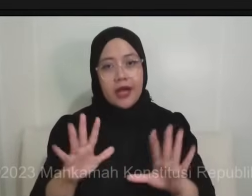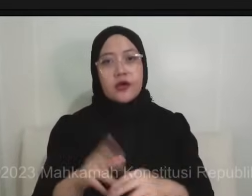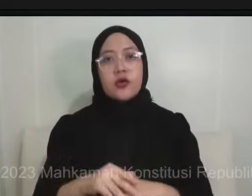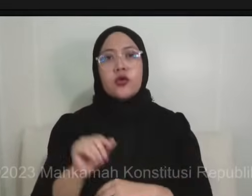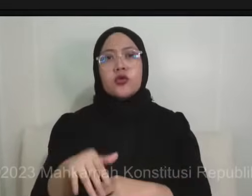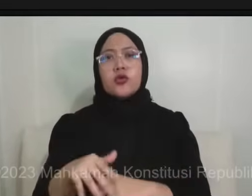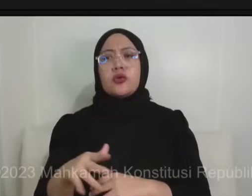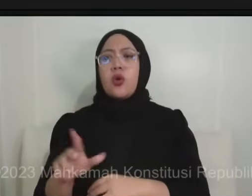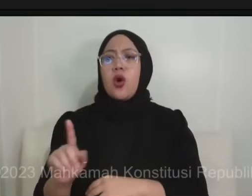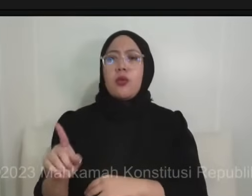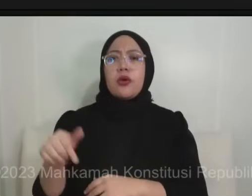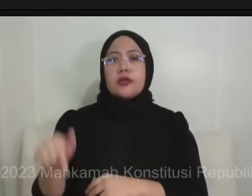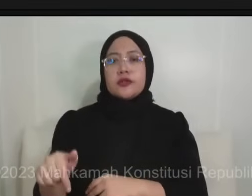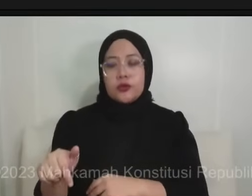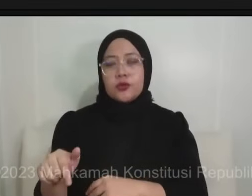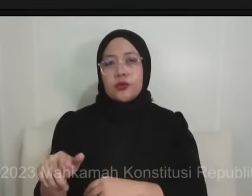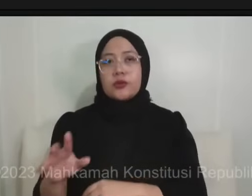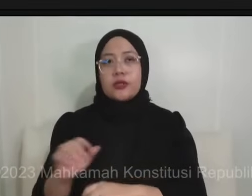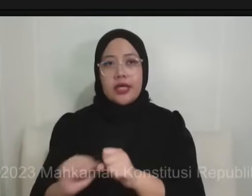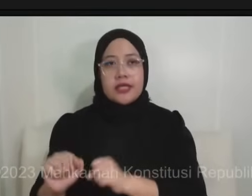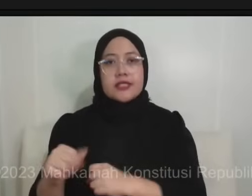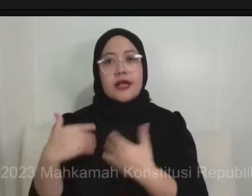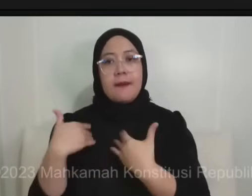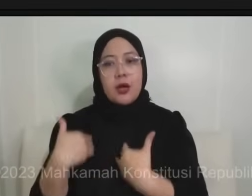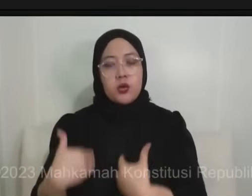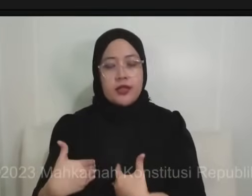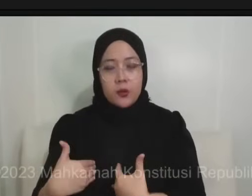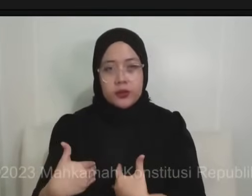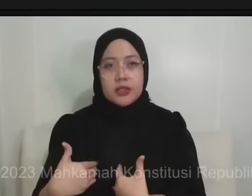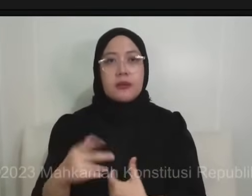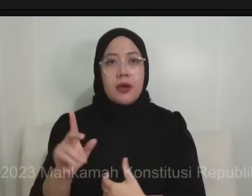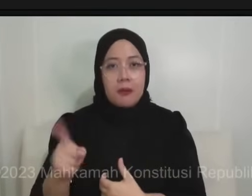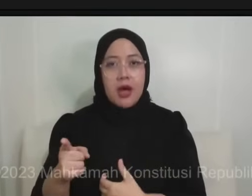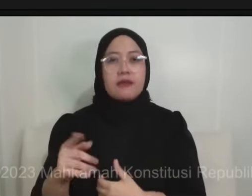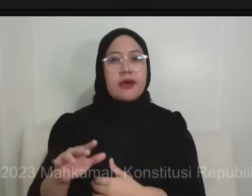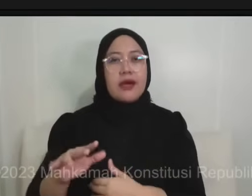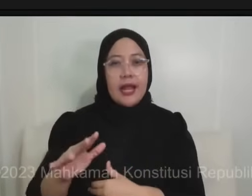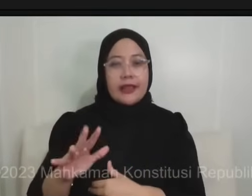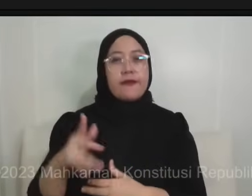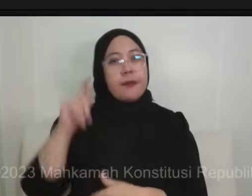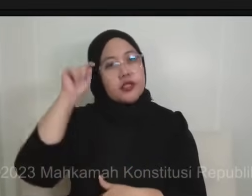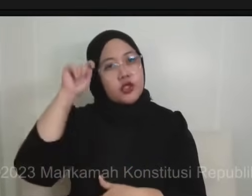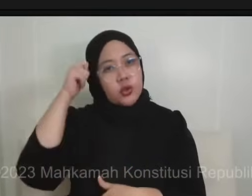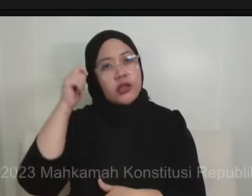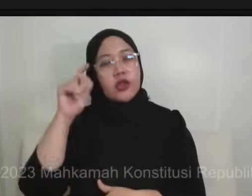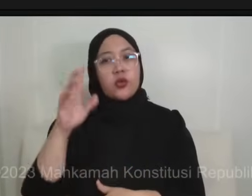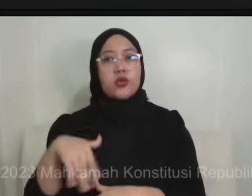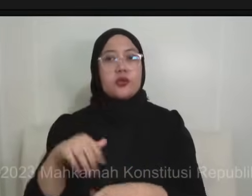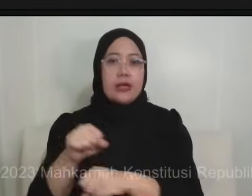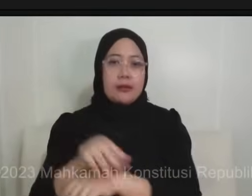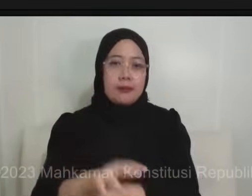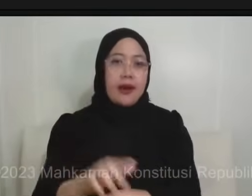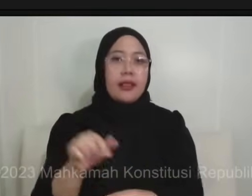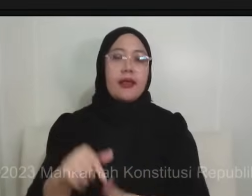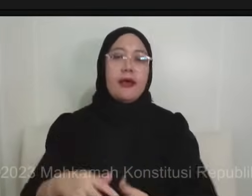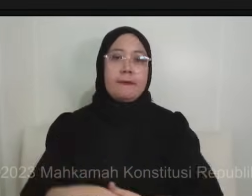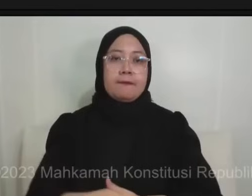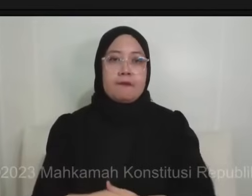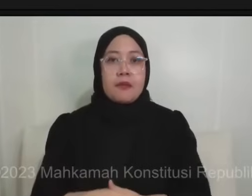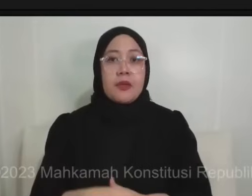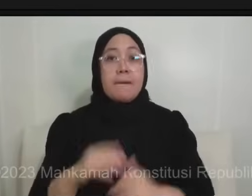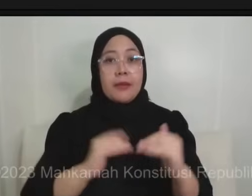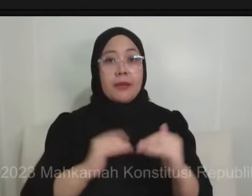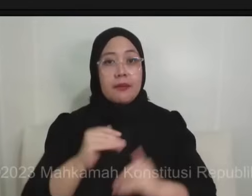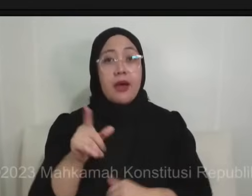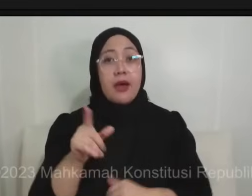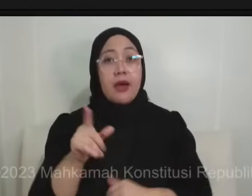the yangara manusiaangh unukilakan b Ang bahwa jika